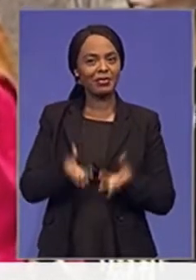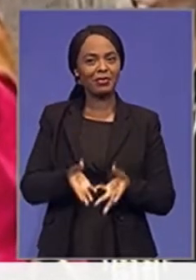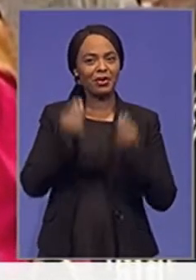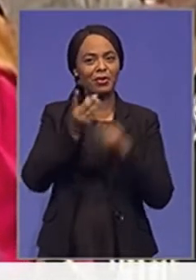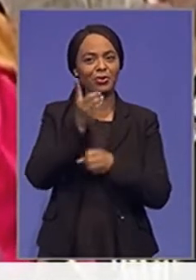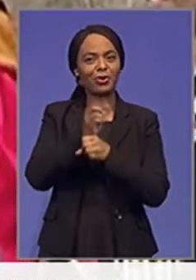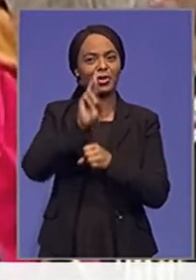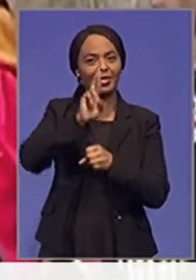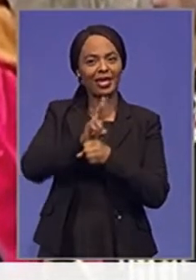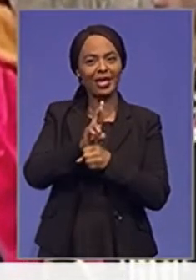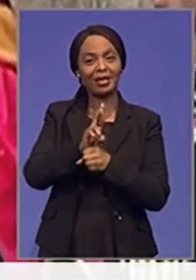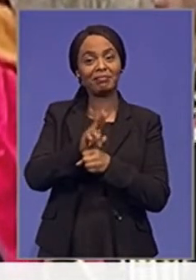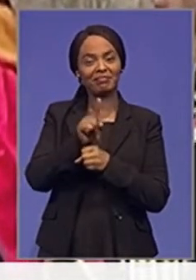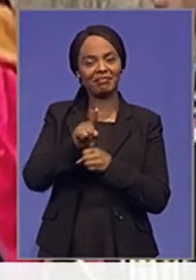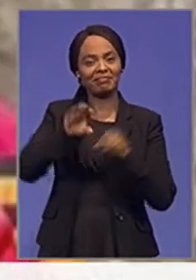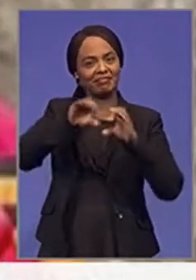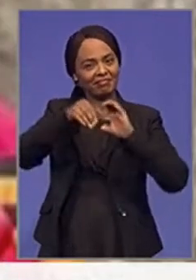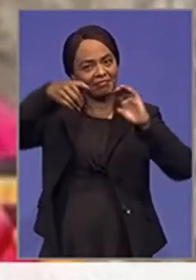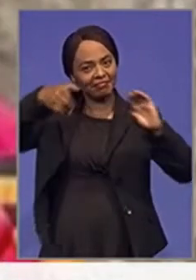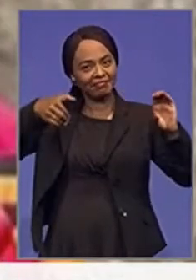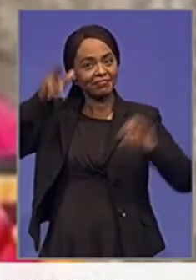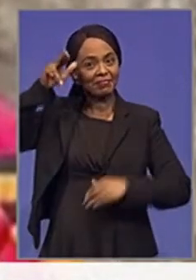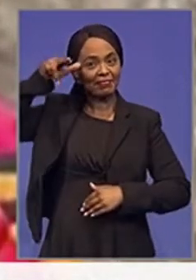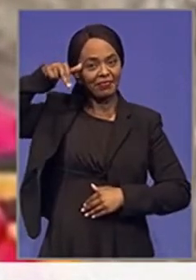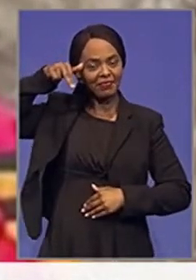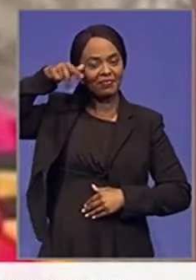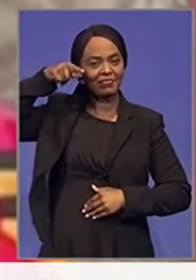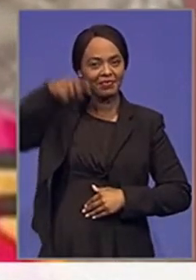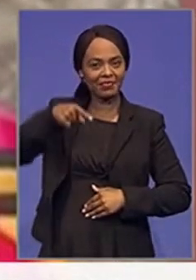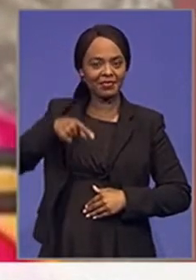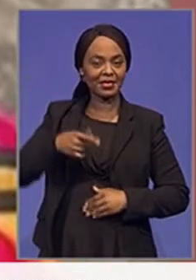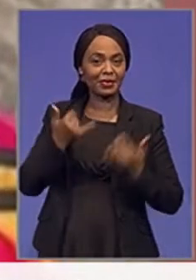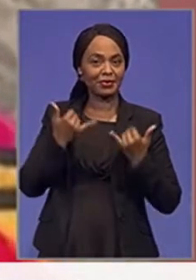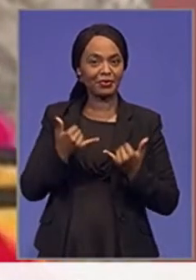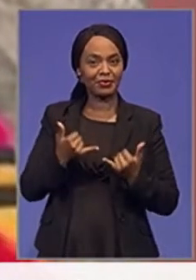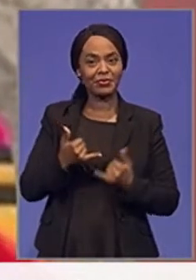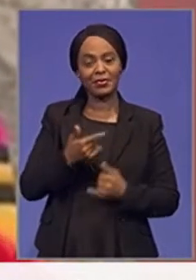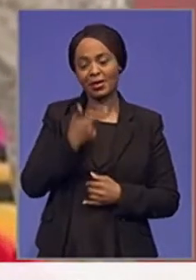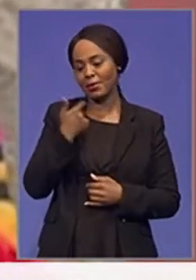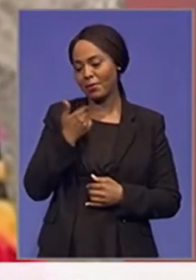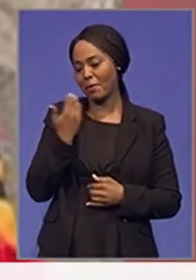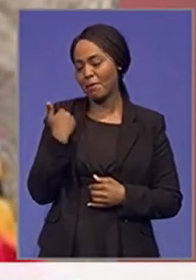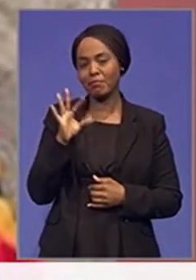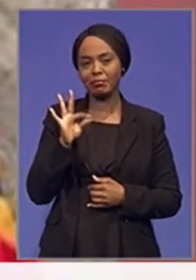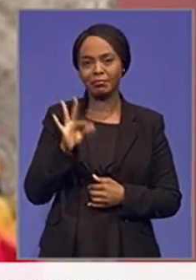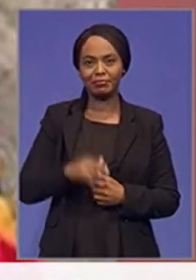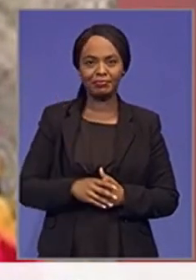dipataka o apešitšwe seanamarena kobo ya thuto ka mošupologo